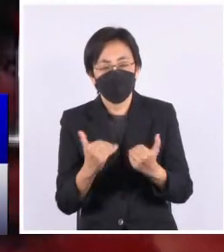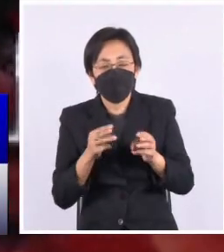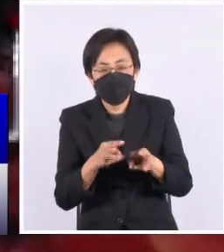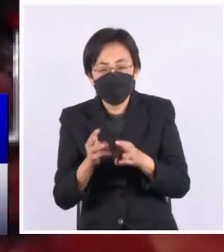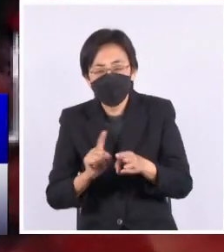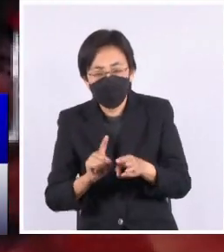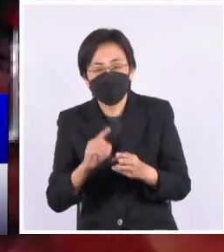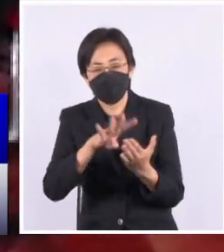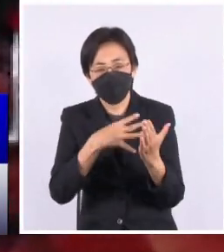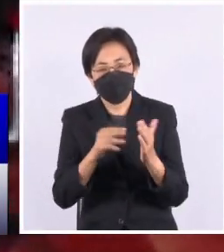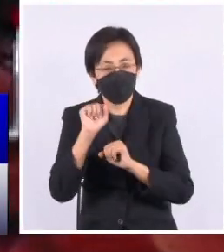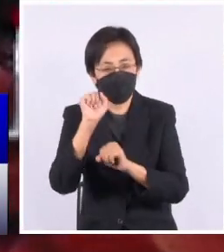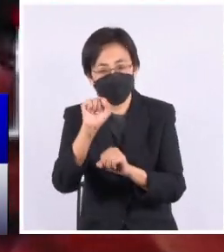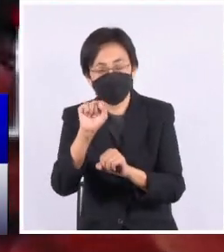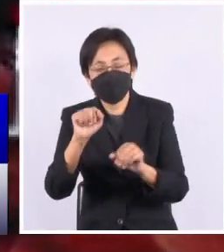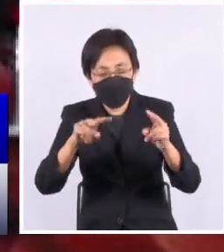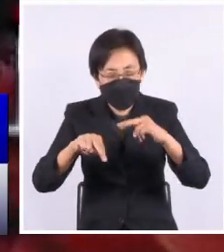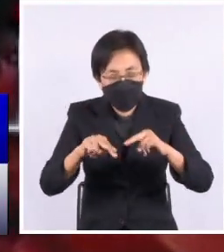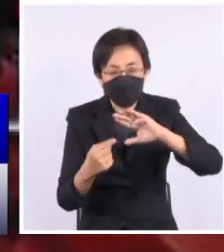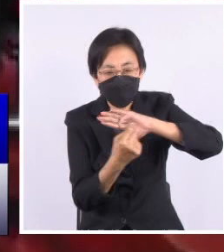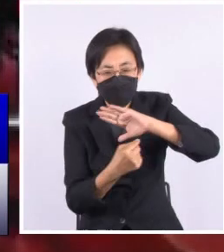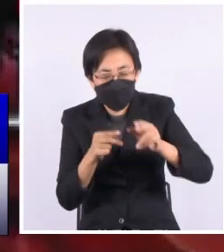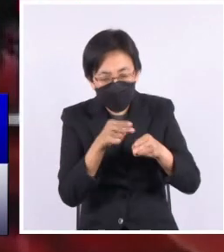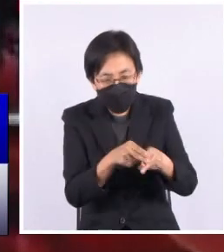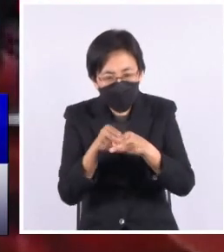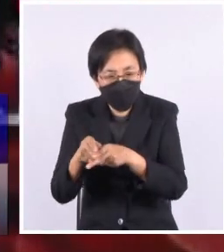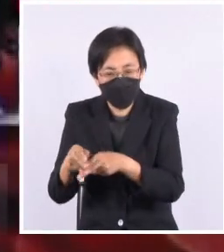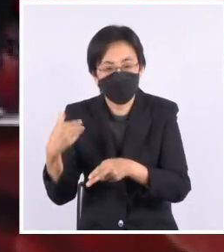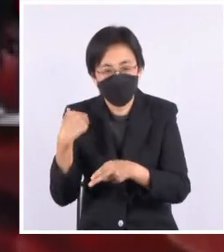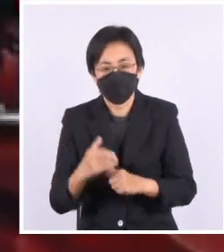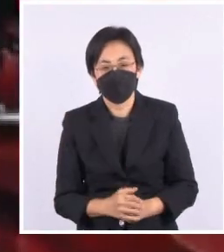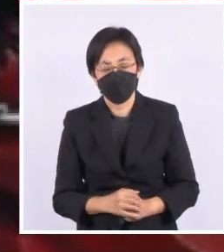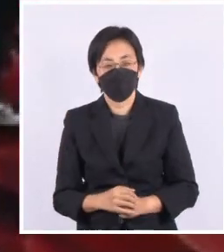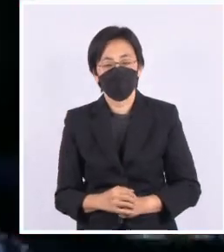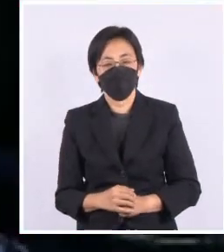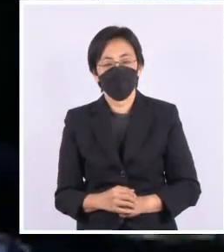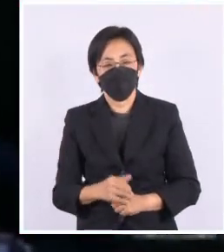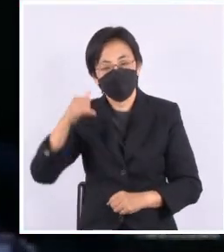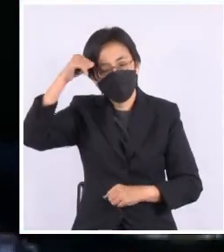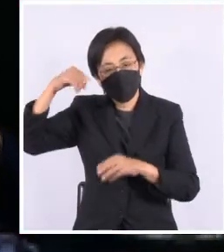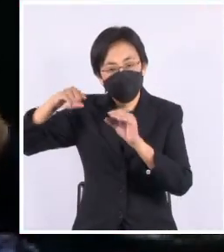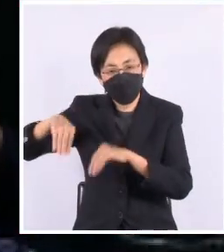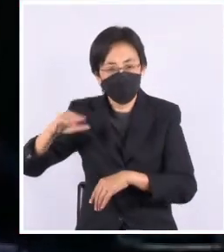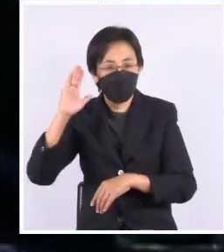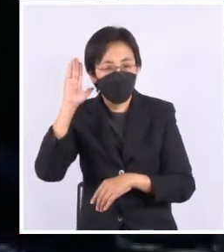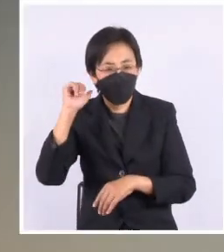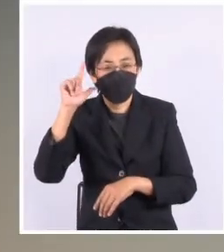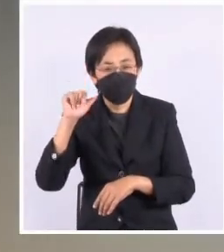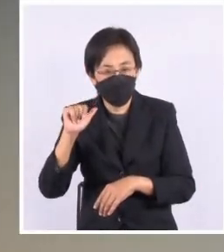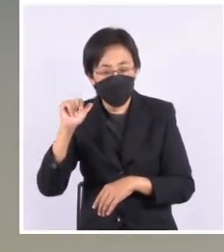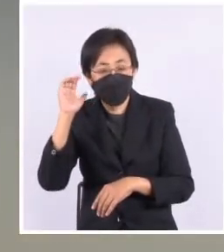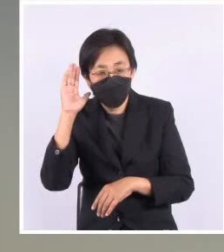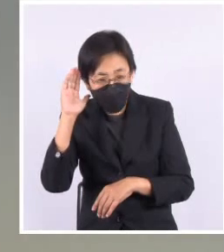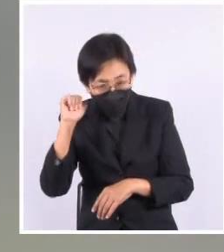มาตรการควบคุมเฉพาะพื้นที่ฐานเท่านั้นครับไปกันต่อที่สเปนนะครับมีพ่อลูกคู่หนึ่งจากเมื่อวานนี้